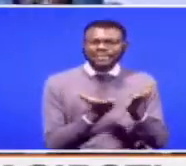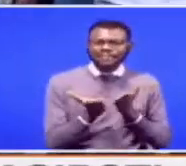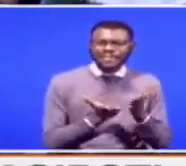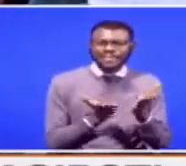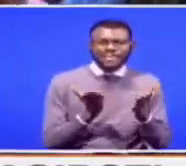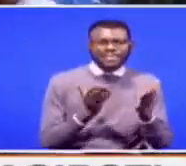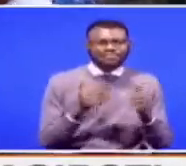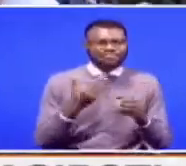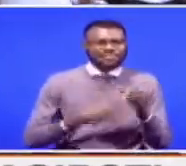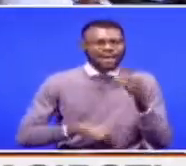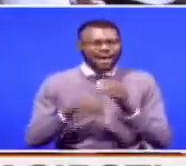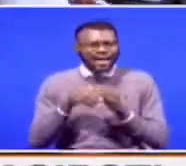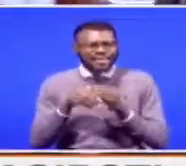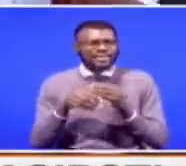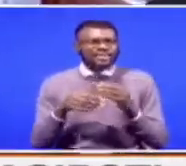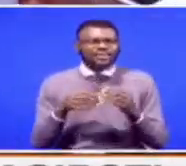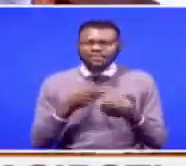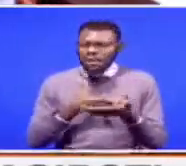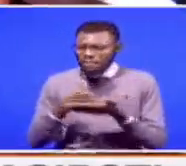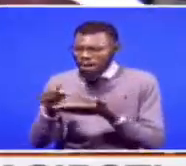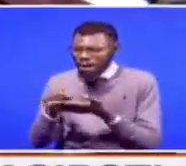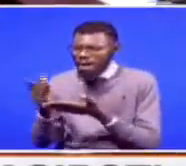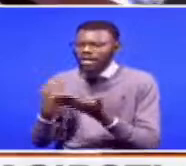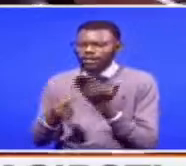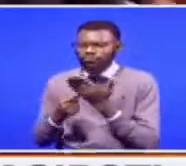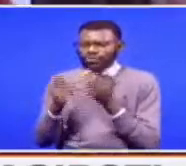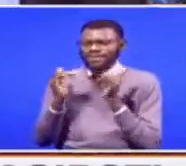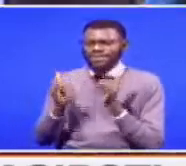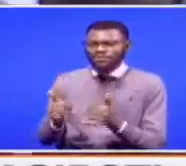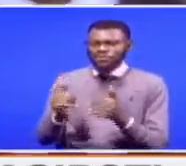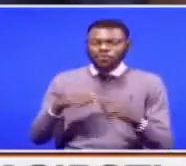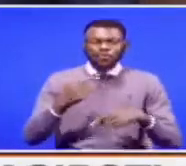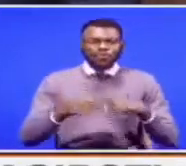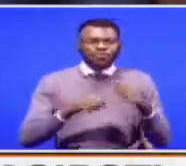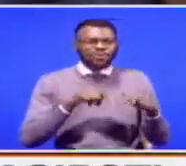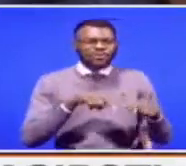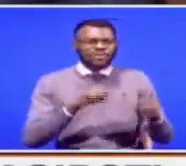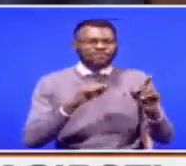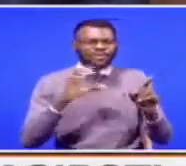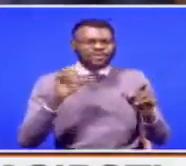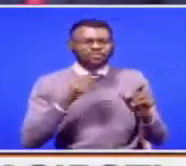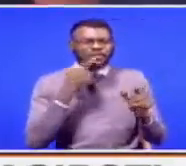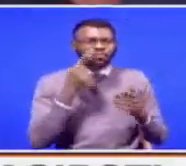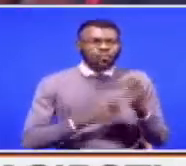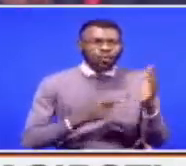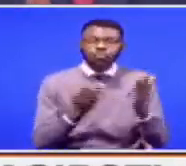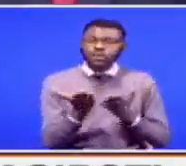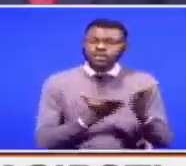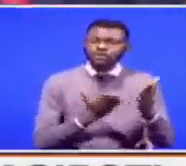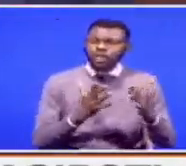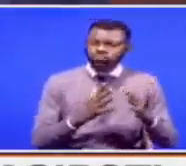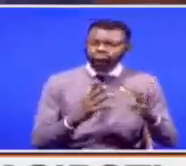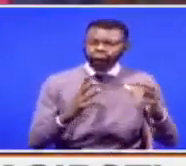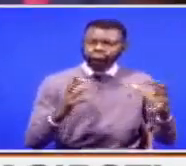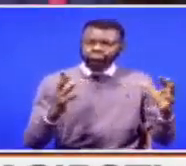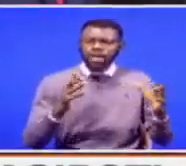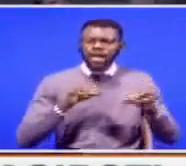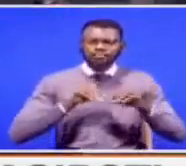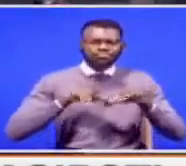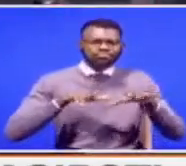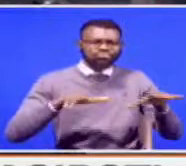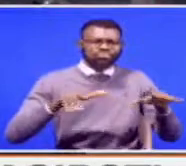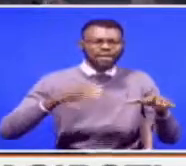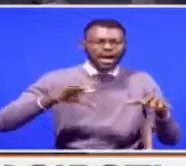na ununuzi wa mitambo mingine inaendelea. Kindiki ameahidi kupanua huduma za uhamiaji hadi katika kaunti za